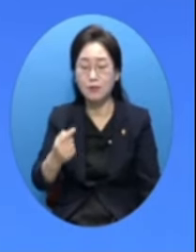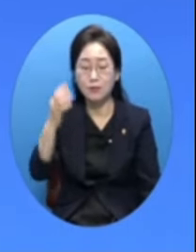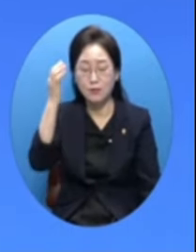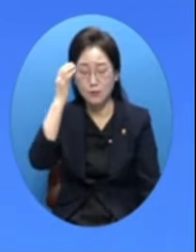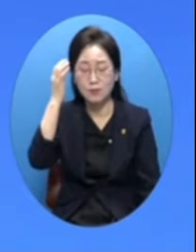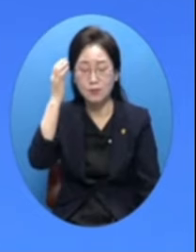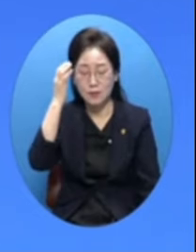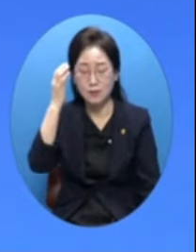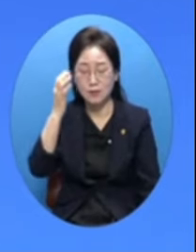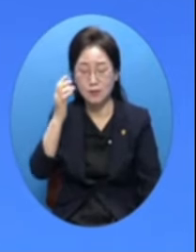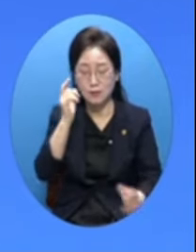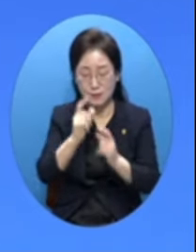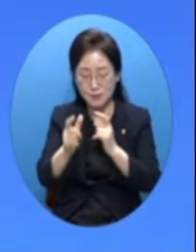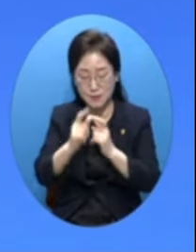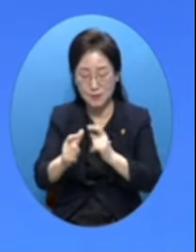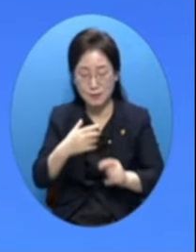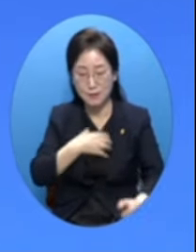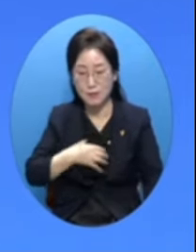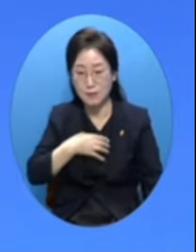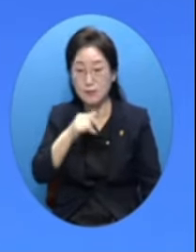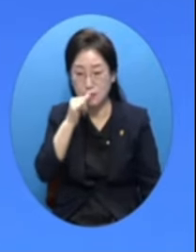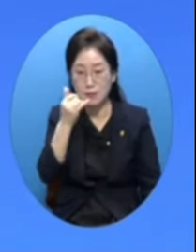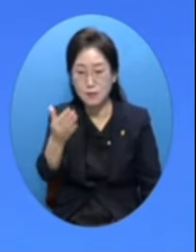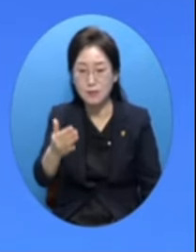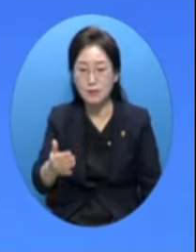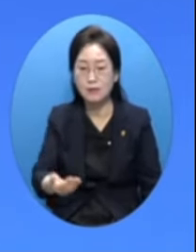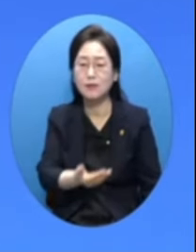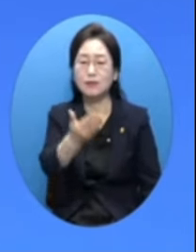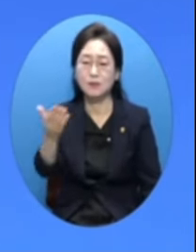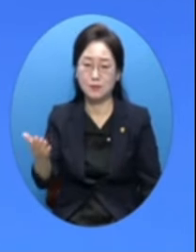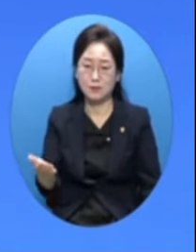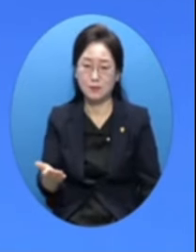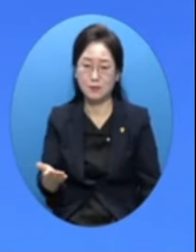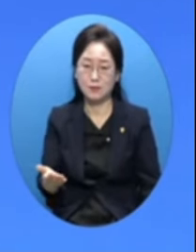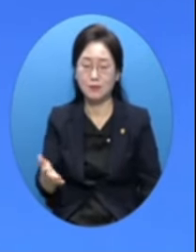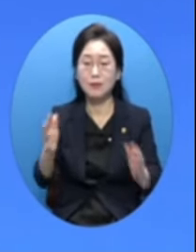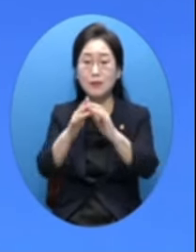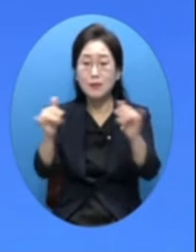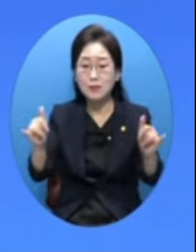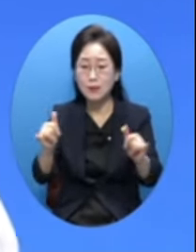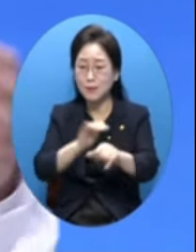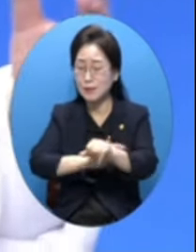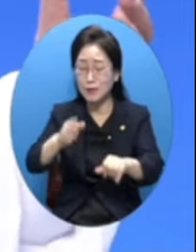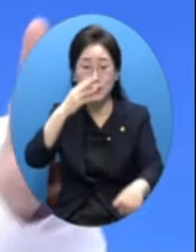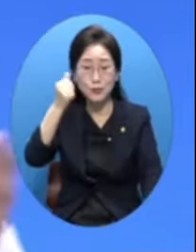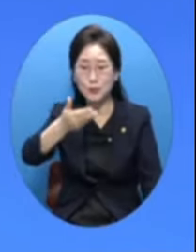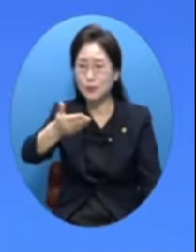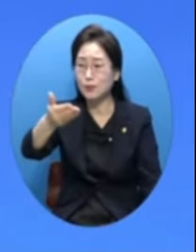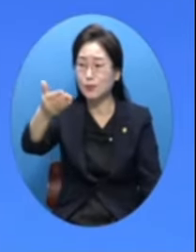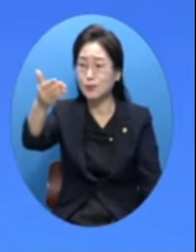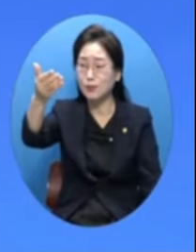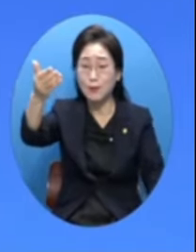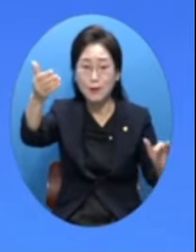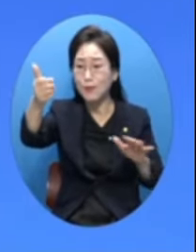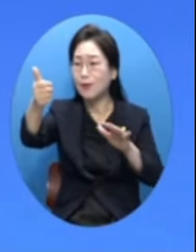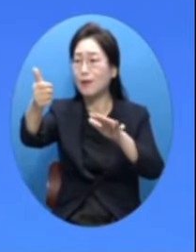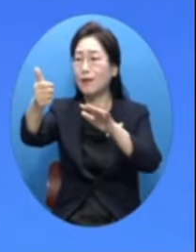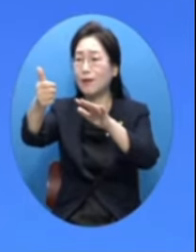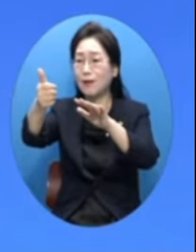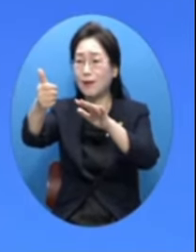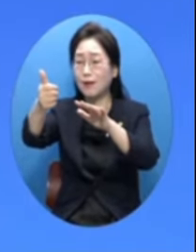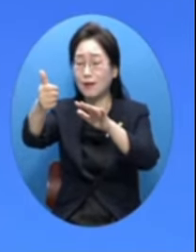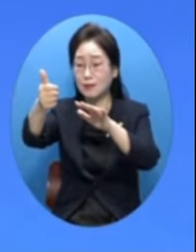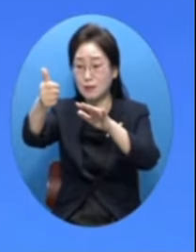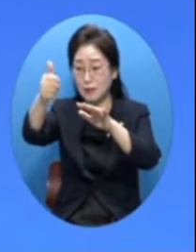가운데 고면하며 괴로워하고 있습니까? 여러분, 사람들이 잘 될 때는 주변에 사람들이 많이 모여들어도 안 될 때는